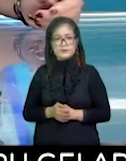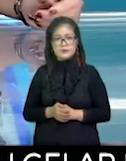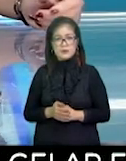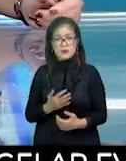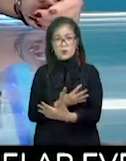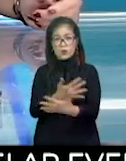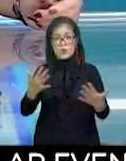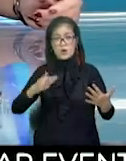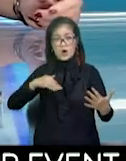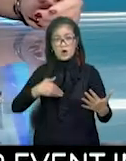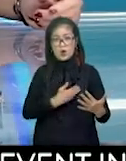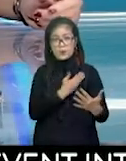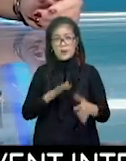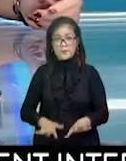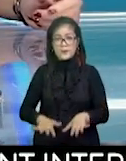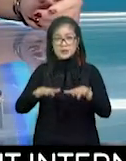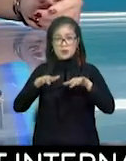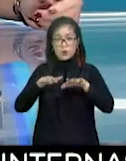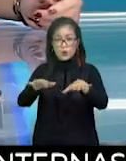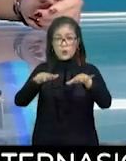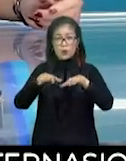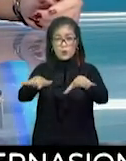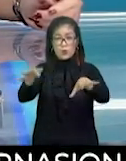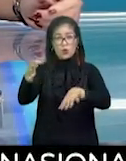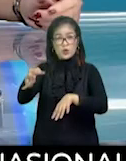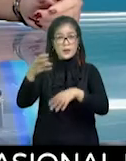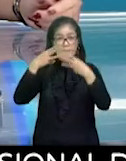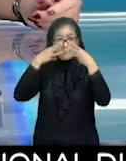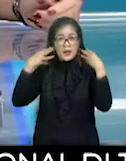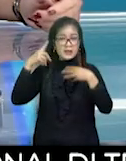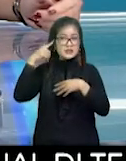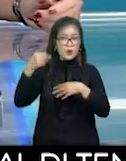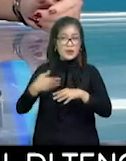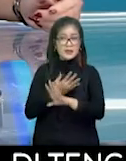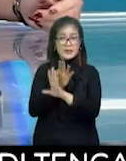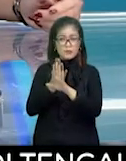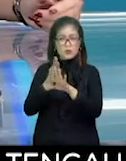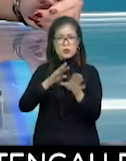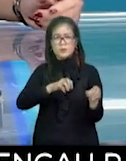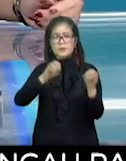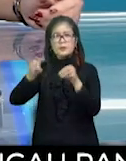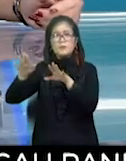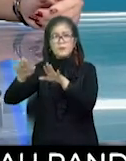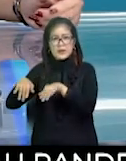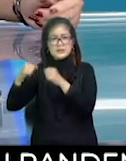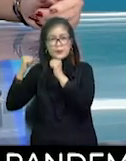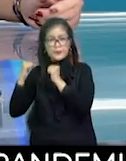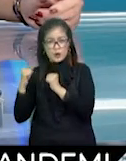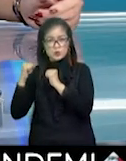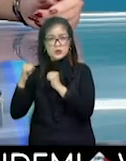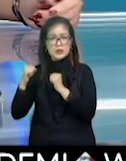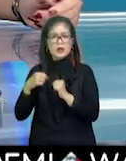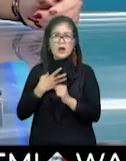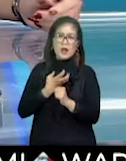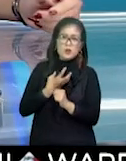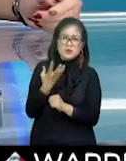Pemirsa, warga korban banjir bandang di Kota Malang, Jawa Timur hingga kini masih mengungsi. Selain mengeluhkan sakit, para pengungsi korban banjir bandang juga